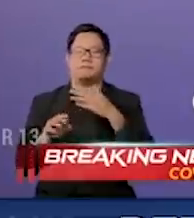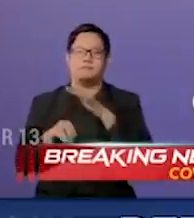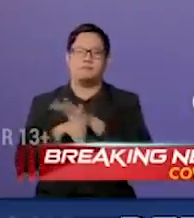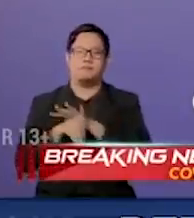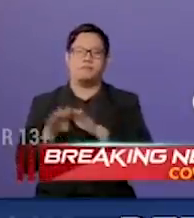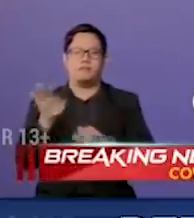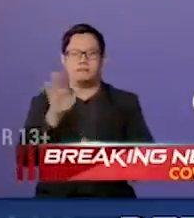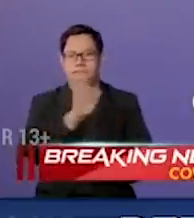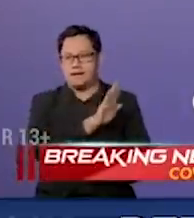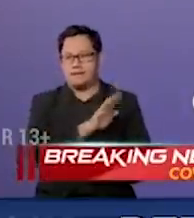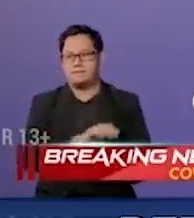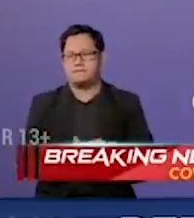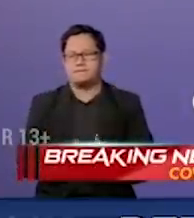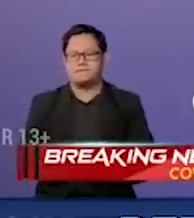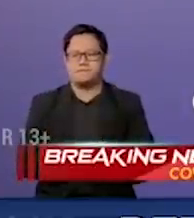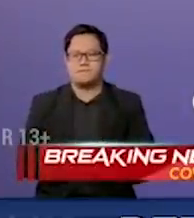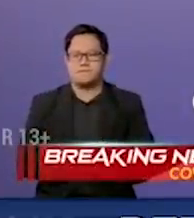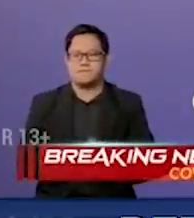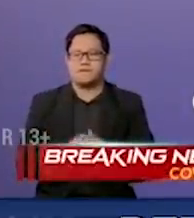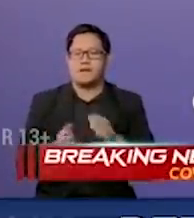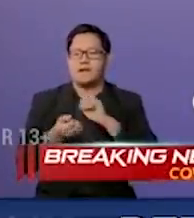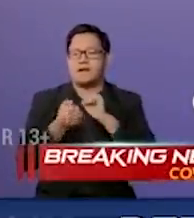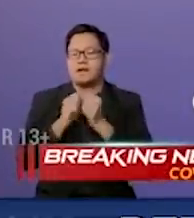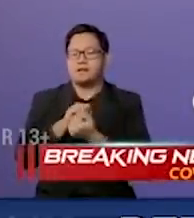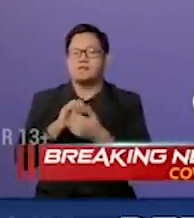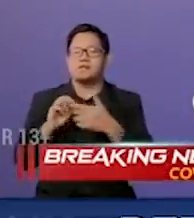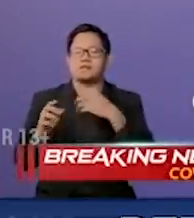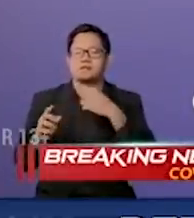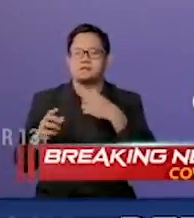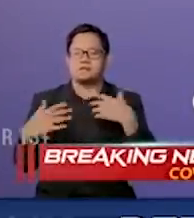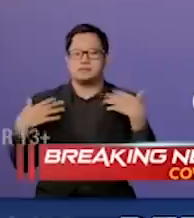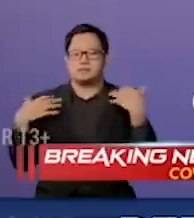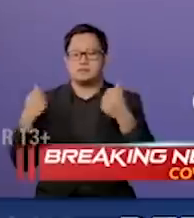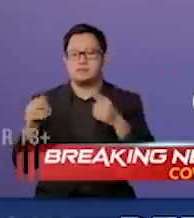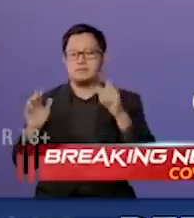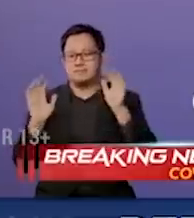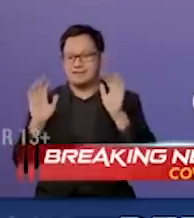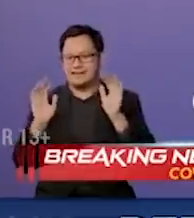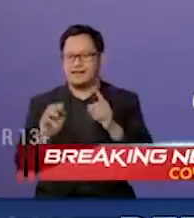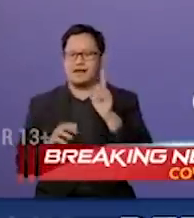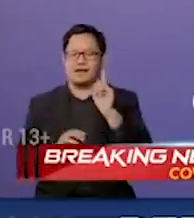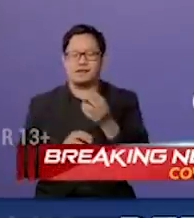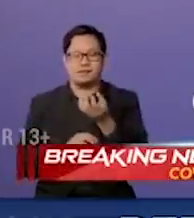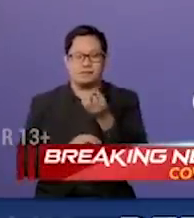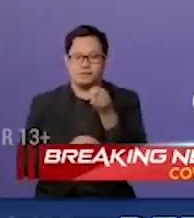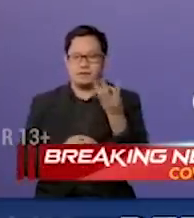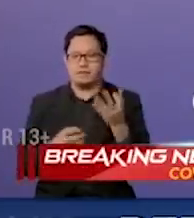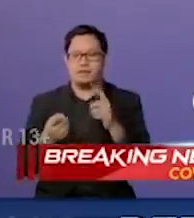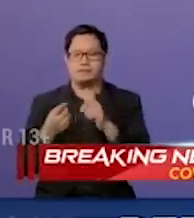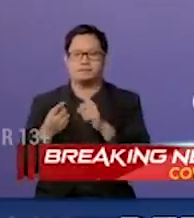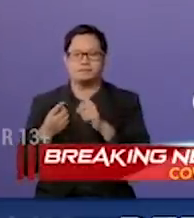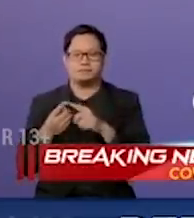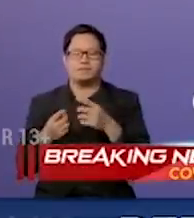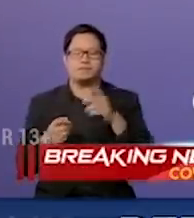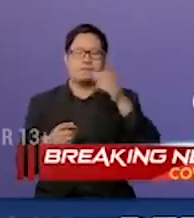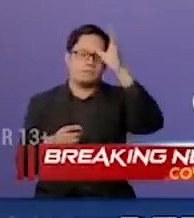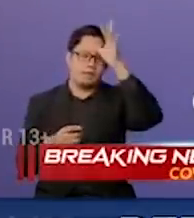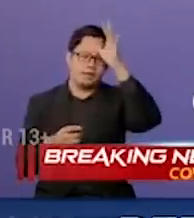melaporkan kasus sembuh yang lebih banyak dibanding dengan kasus baru sebagai contoh Bali